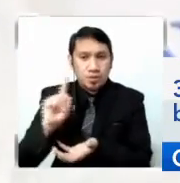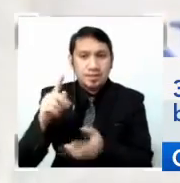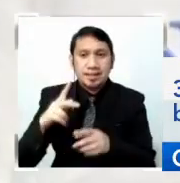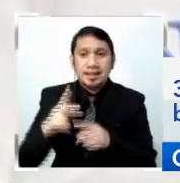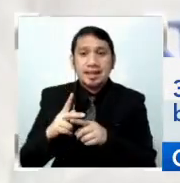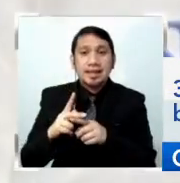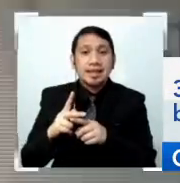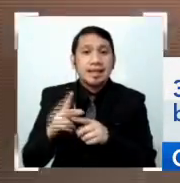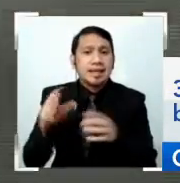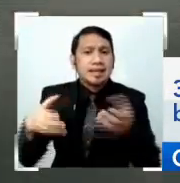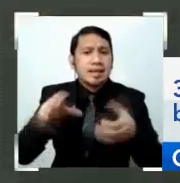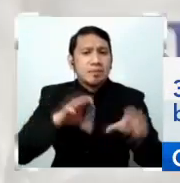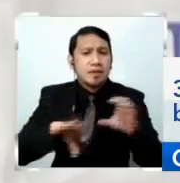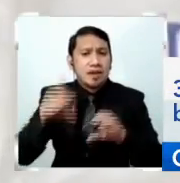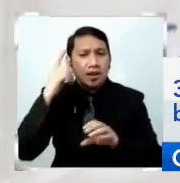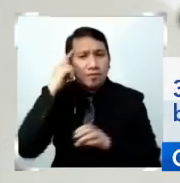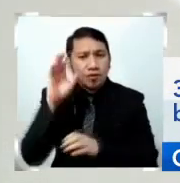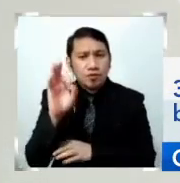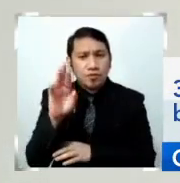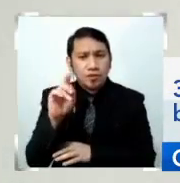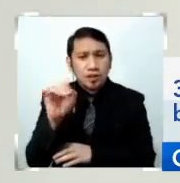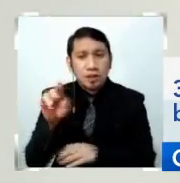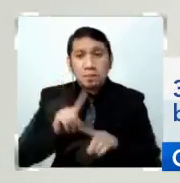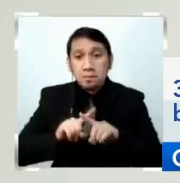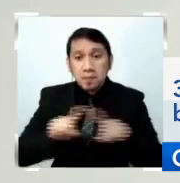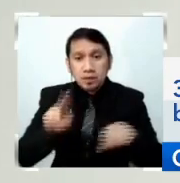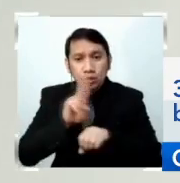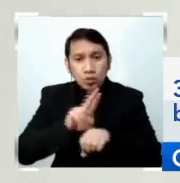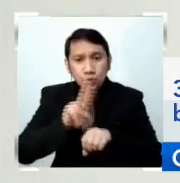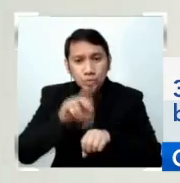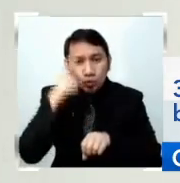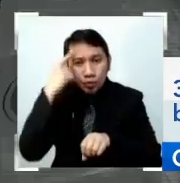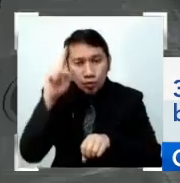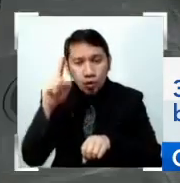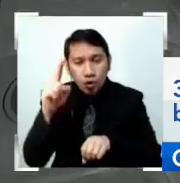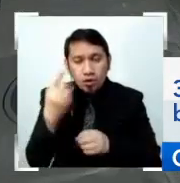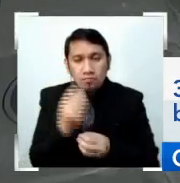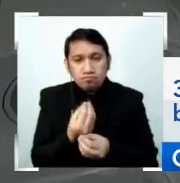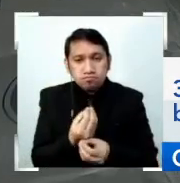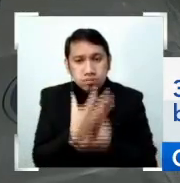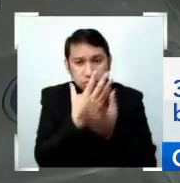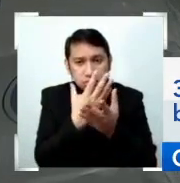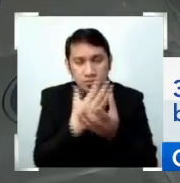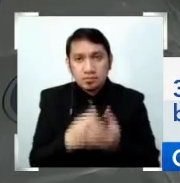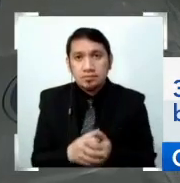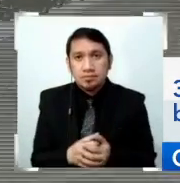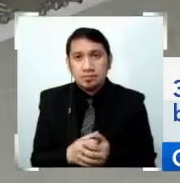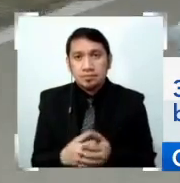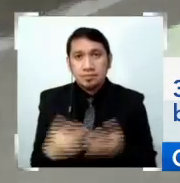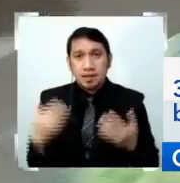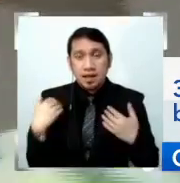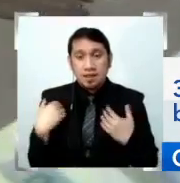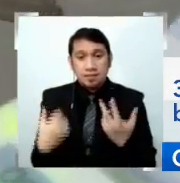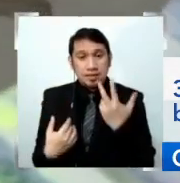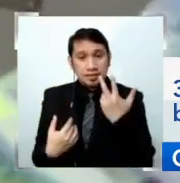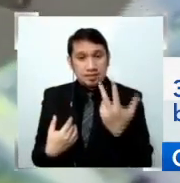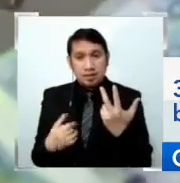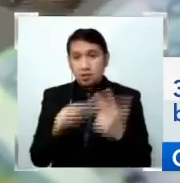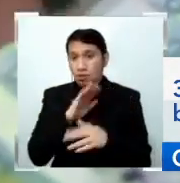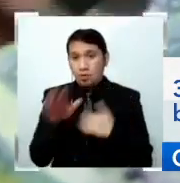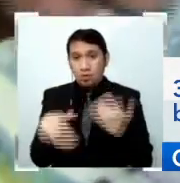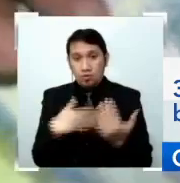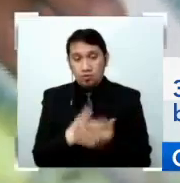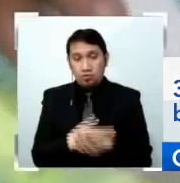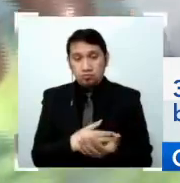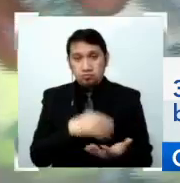fertilizer o abono, pero sangkap din sa explosives o pampasabog. 30 sako ang mga iyan sa kabuuan. Ang nakasulat